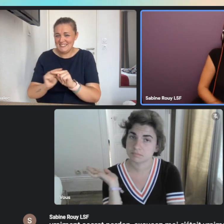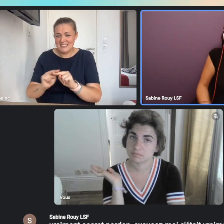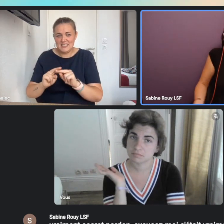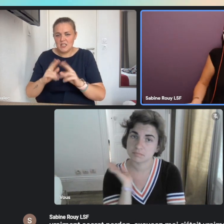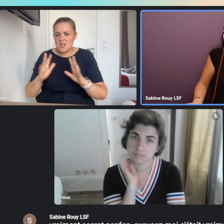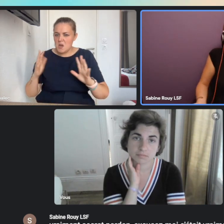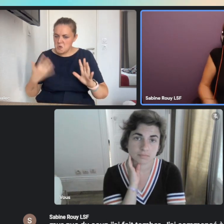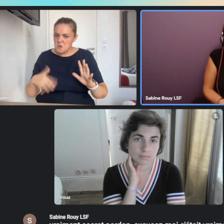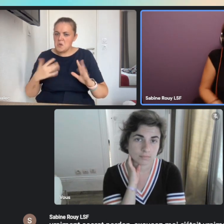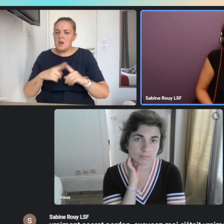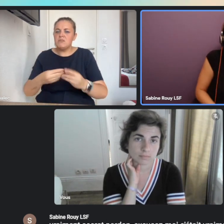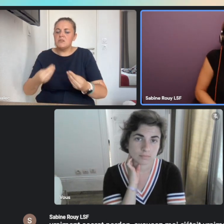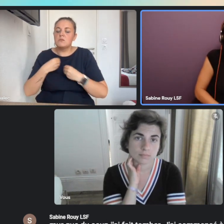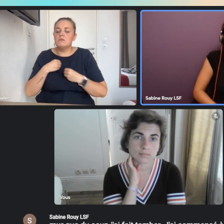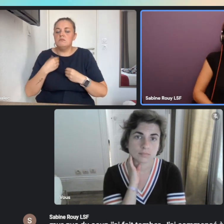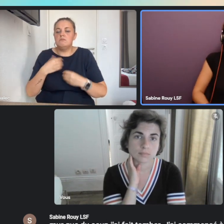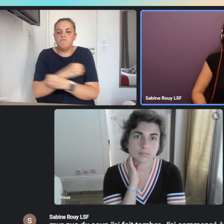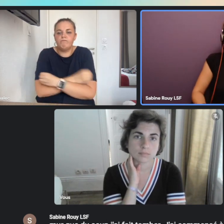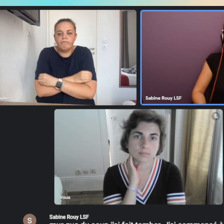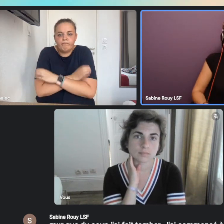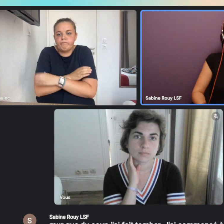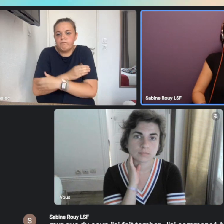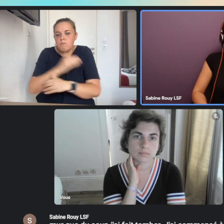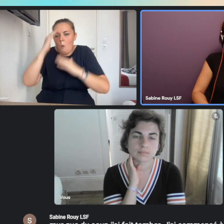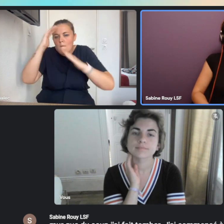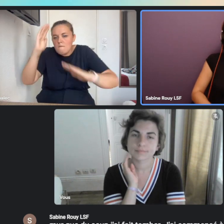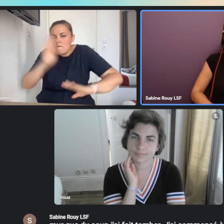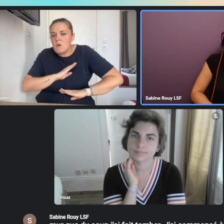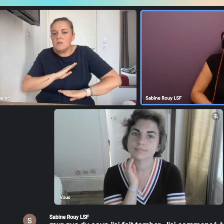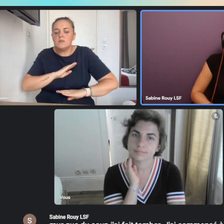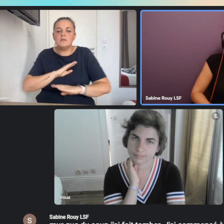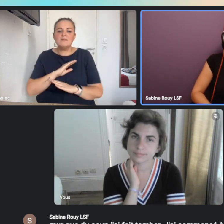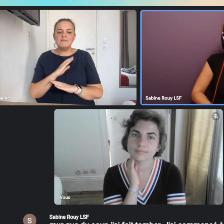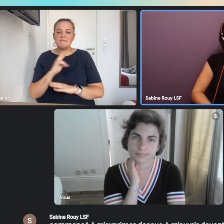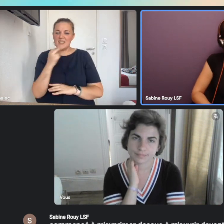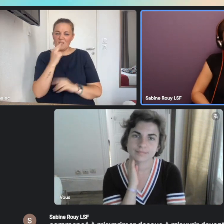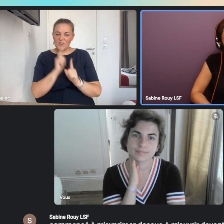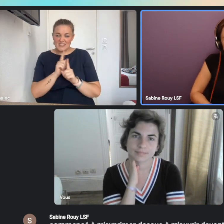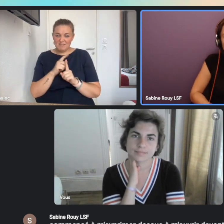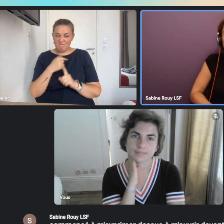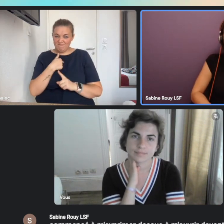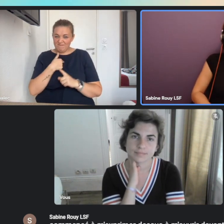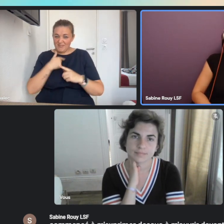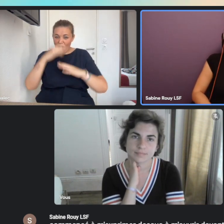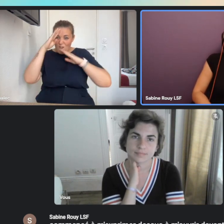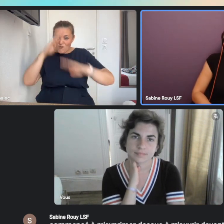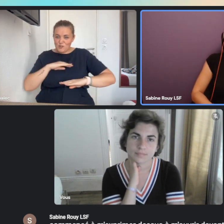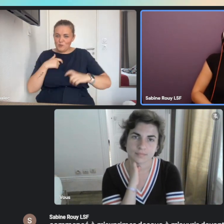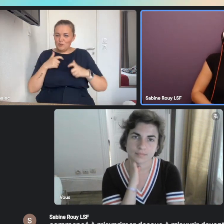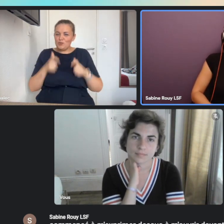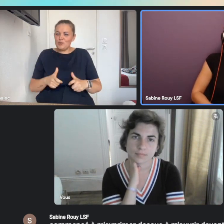jamais eu d'avis négatifs, de retours négatifs et c'est vrai que ça m'a reboosté, ça m'a donné confiance en moi.